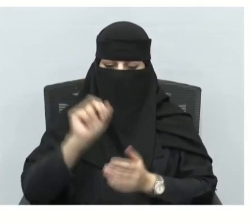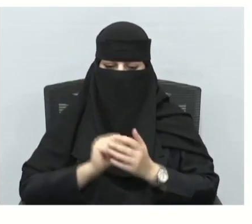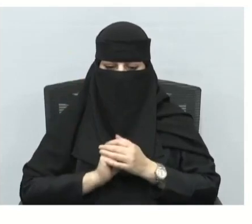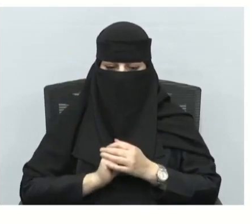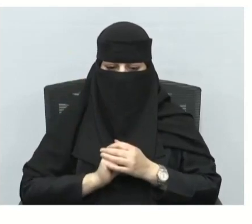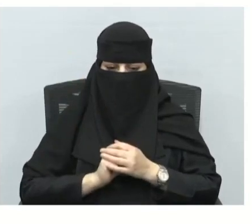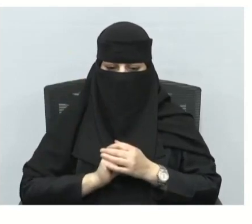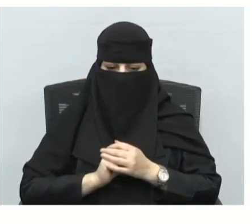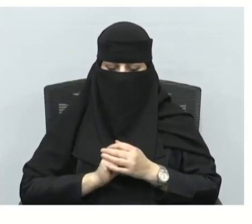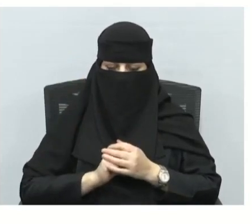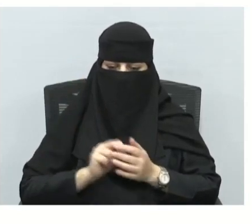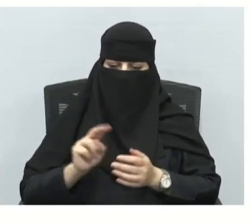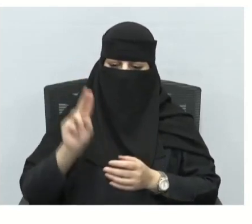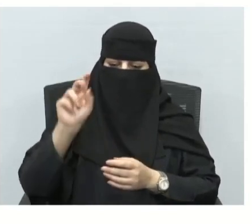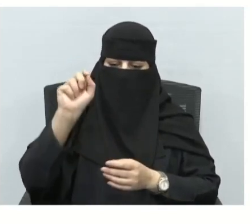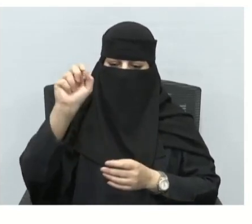قالت